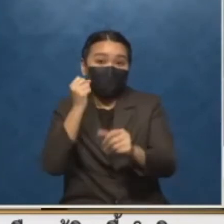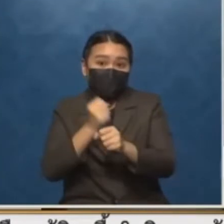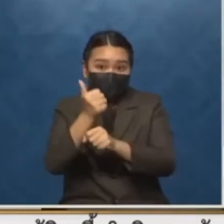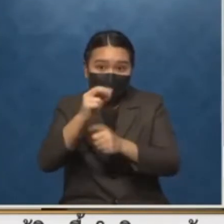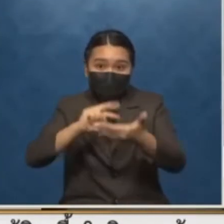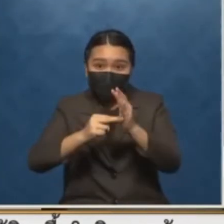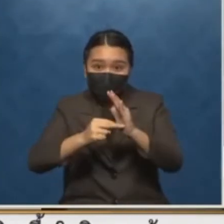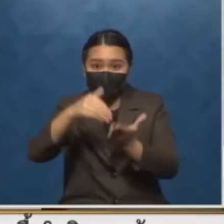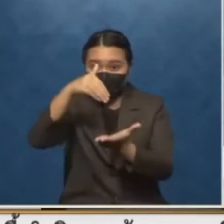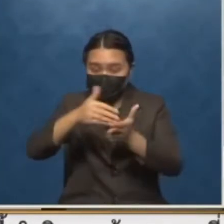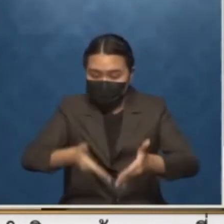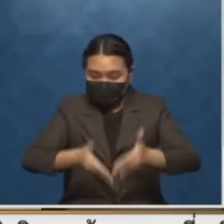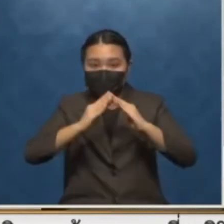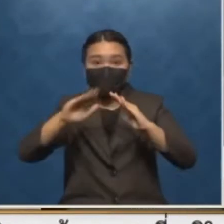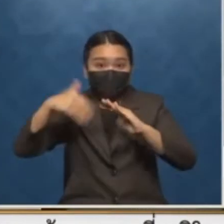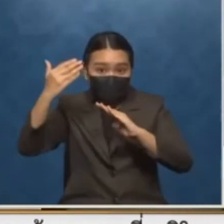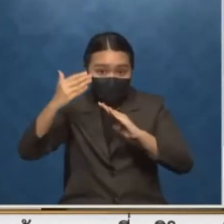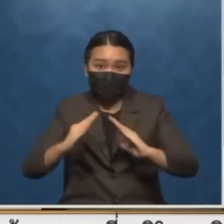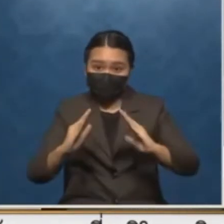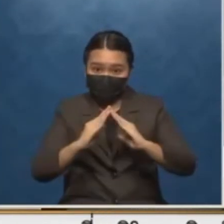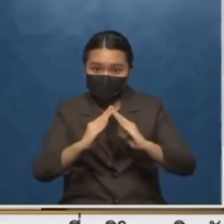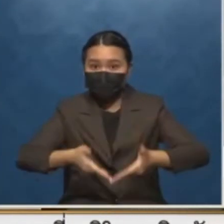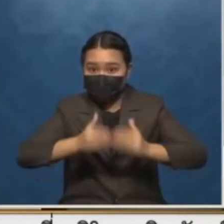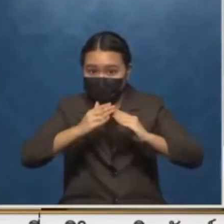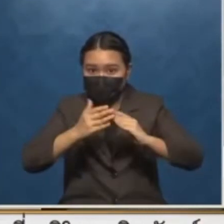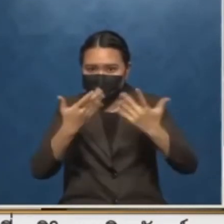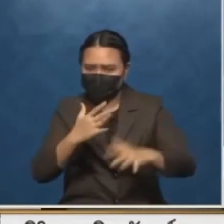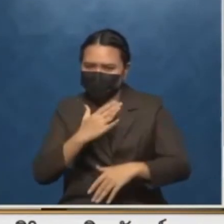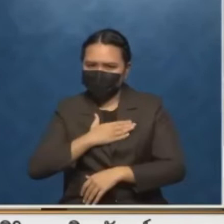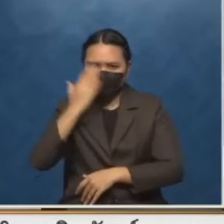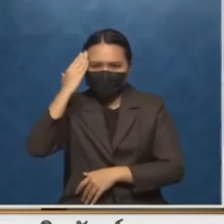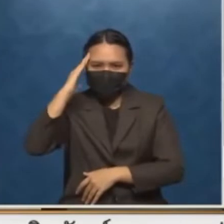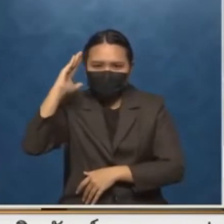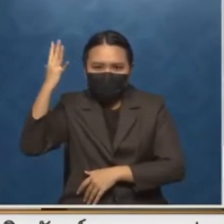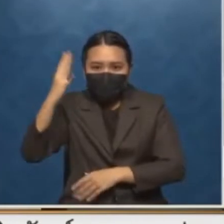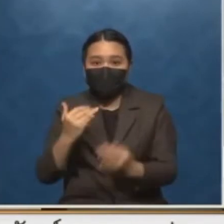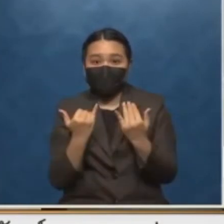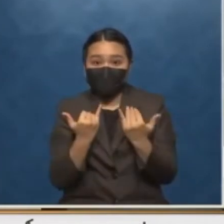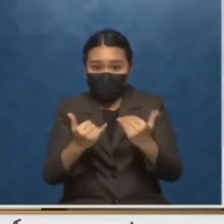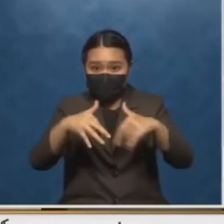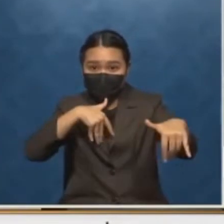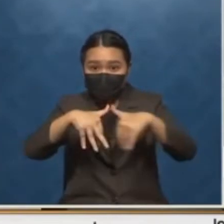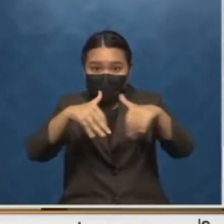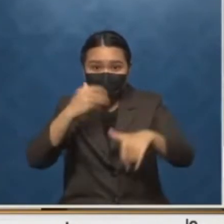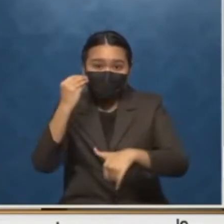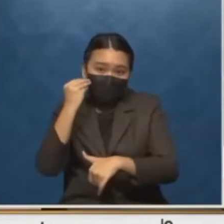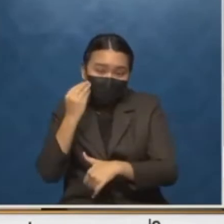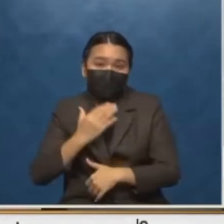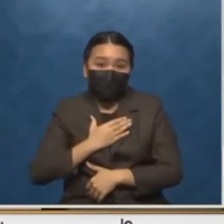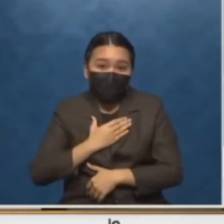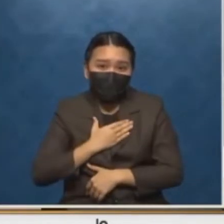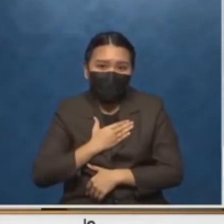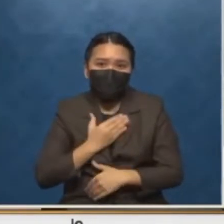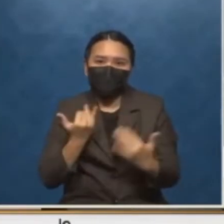อนตรงตั้งศูนย์ซะก่อนนี่ผมไม่ทราบนะว่าวันนี้พี่น้องบ้านผมกําลังร